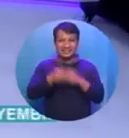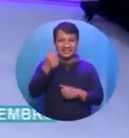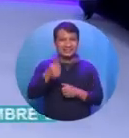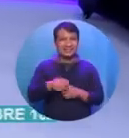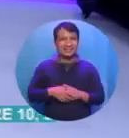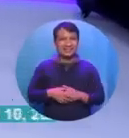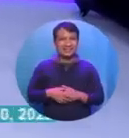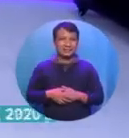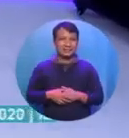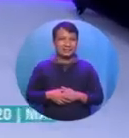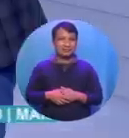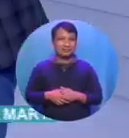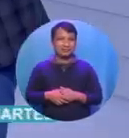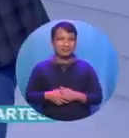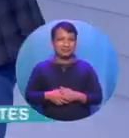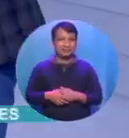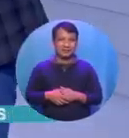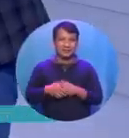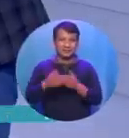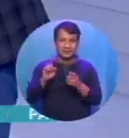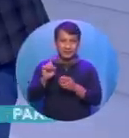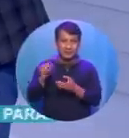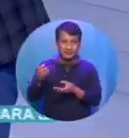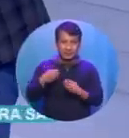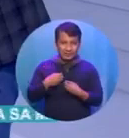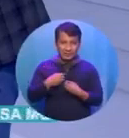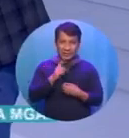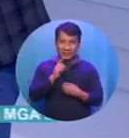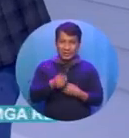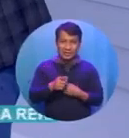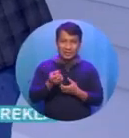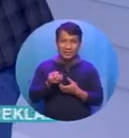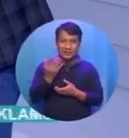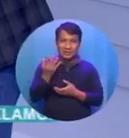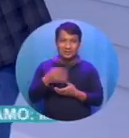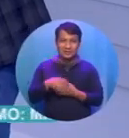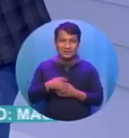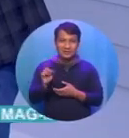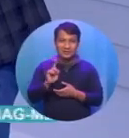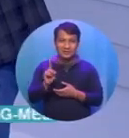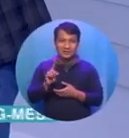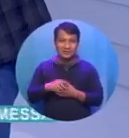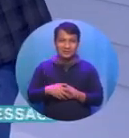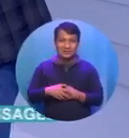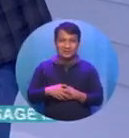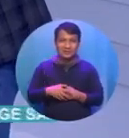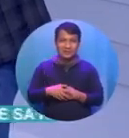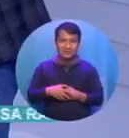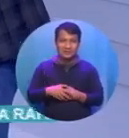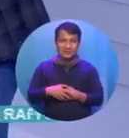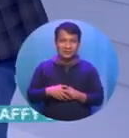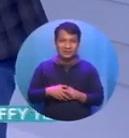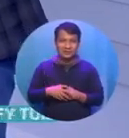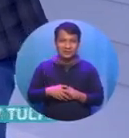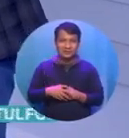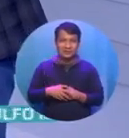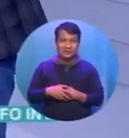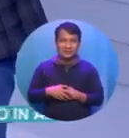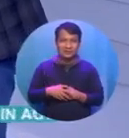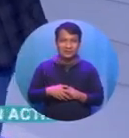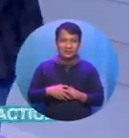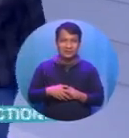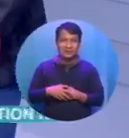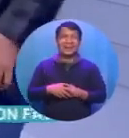Ma'am! Ano? Ano ang napanalunan mo? Sige nga! Ano ang napanalunan ano, mo? Ha? Ano? Grand